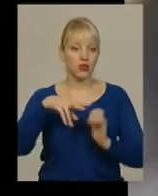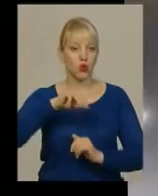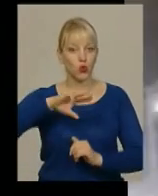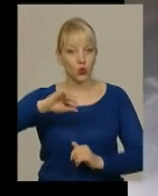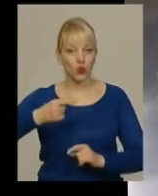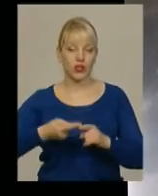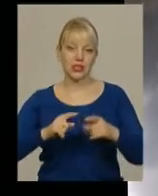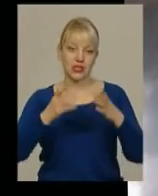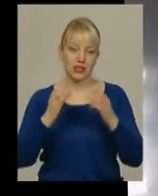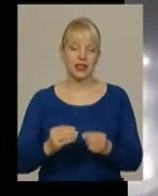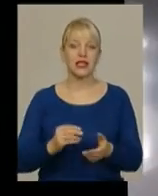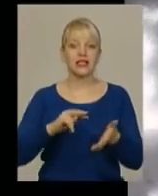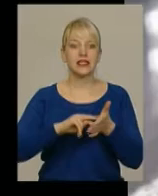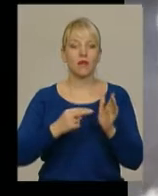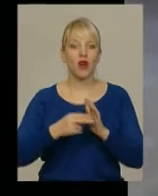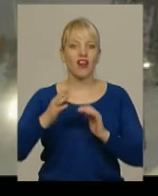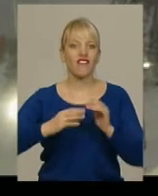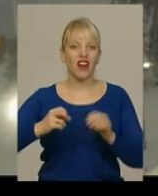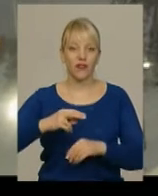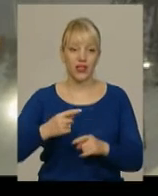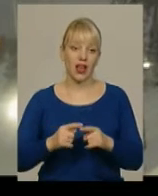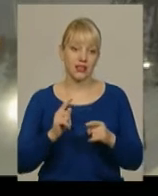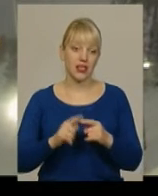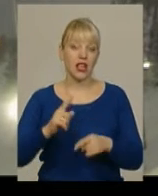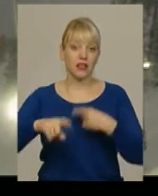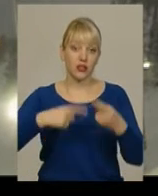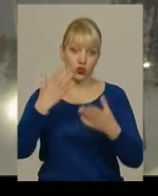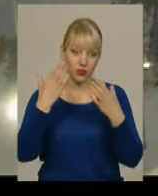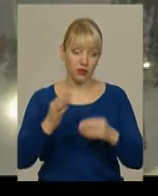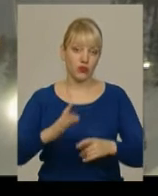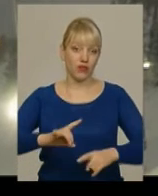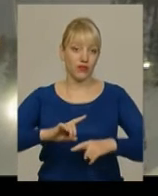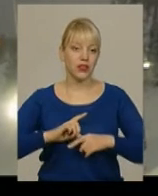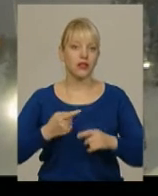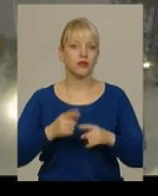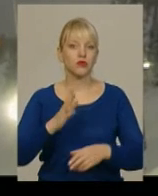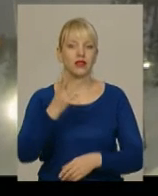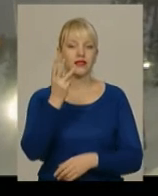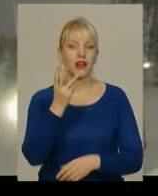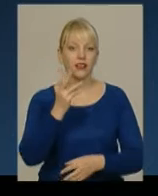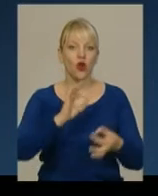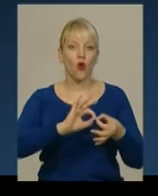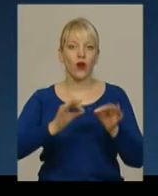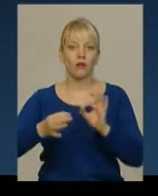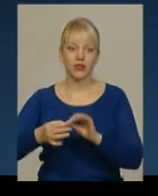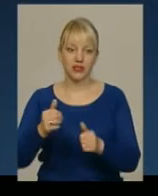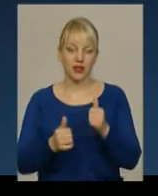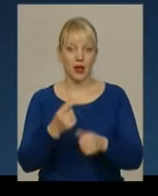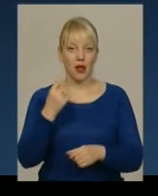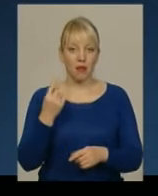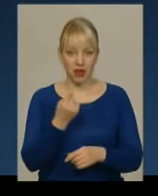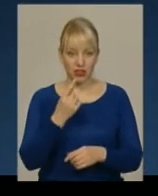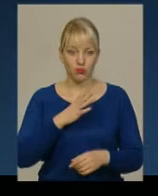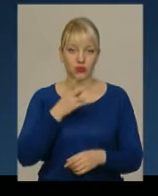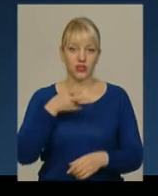На цей день запланована кваліфікація. Наступного дня відбудеться фінал. Для Ольги Полюк це будуть треті олімпійські ігри. Перша була 2010